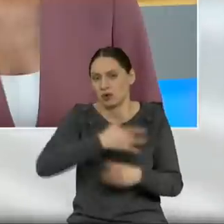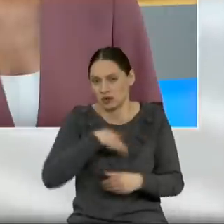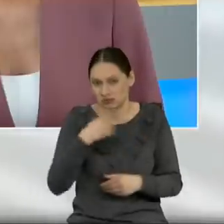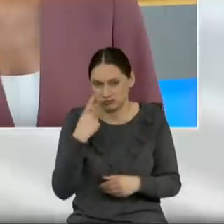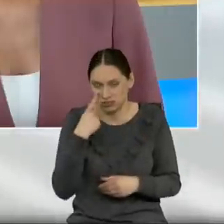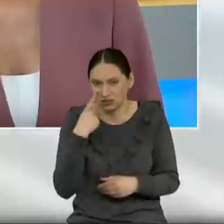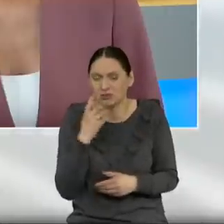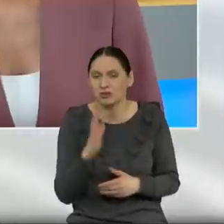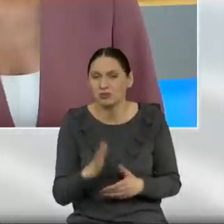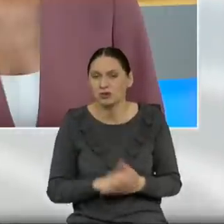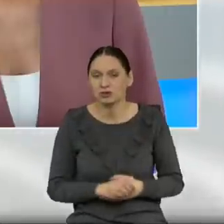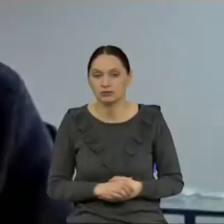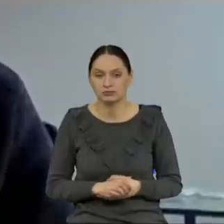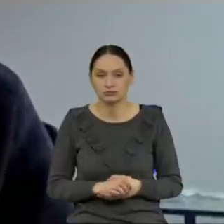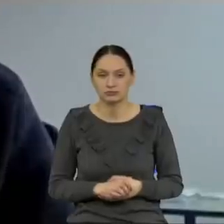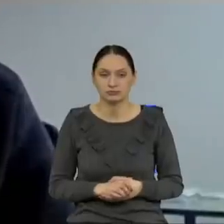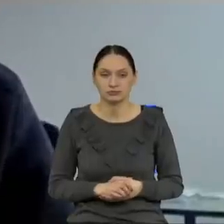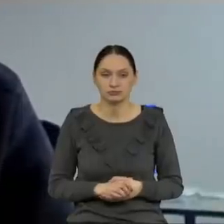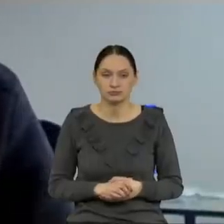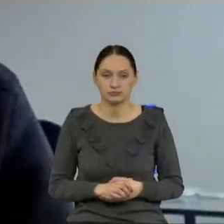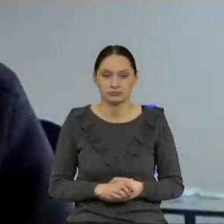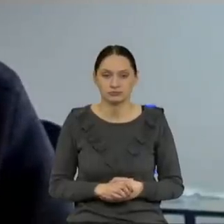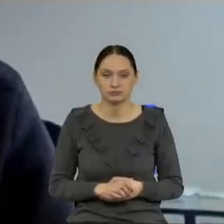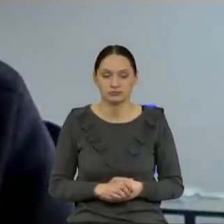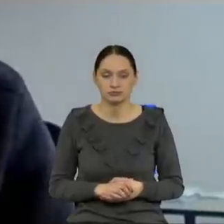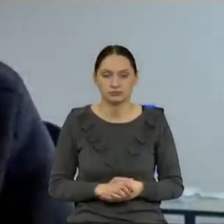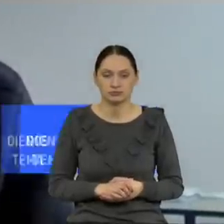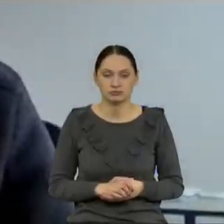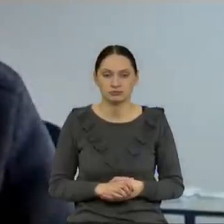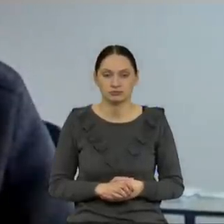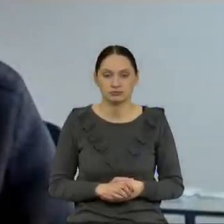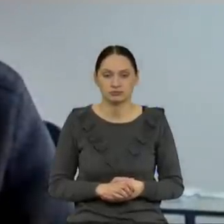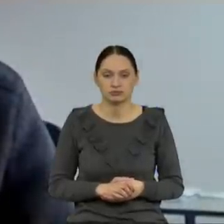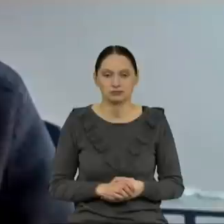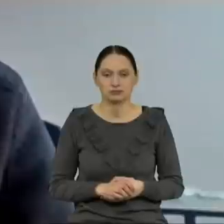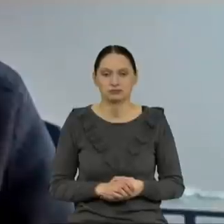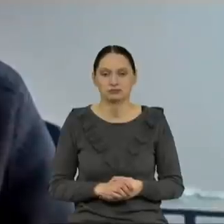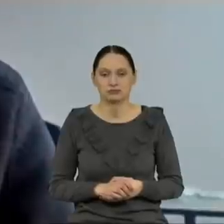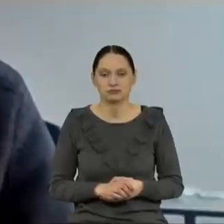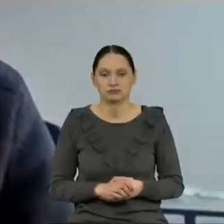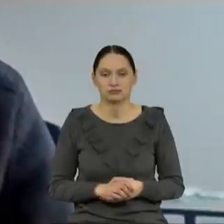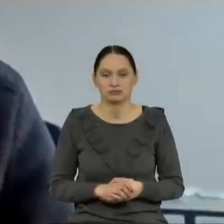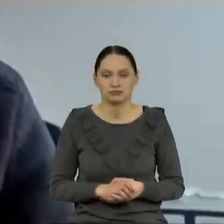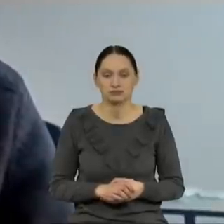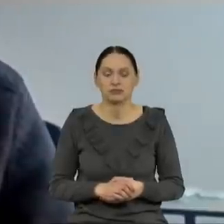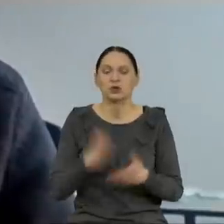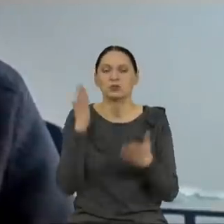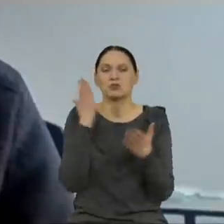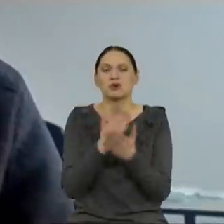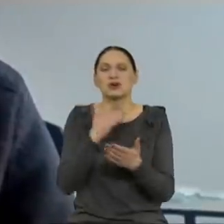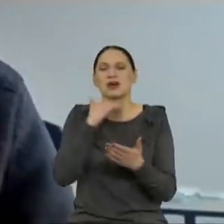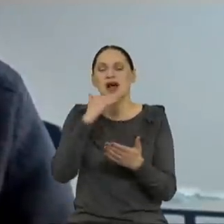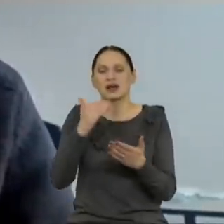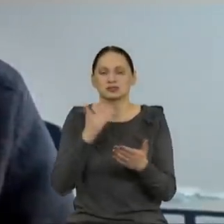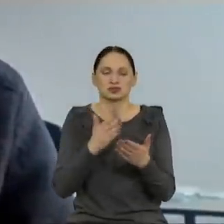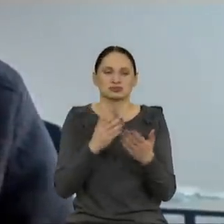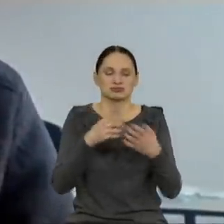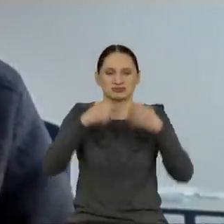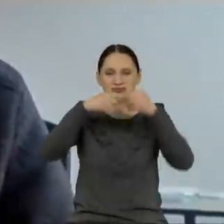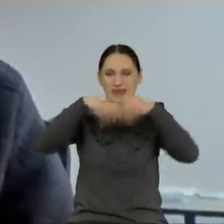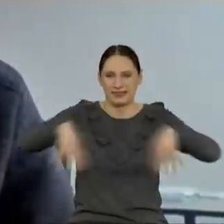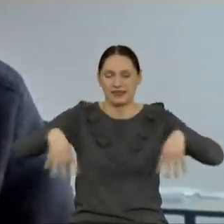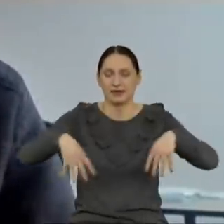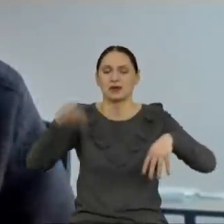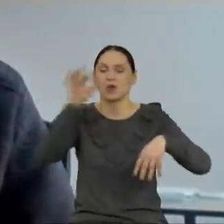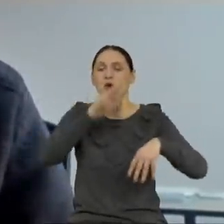Savaime suprantama, kad turėtų mano supratimu būti labai aiškiai pamatuojami kažkokie kriterijai, kurie gal galėtų būti net išdėstyti tam tikrame laike ir kad